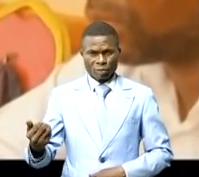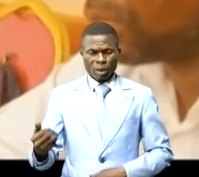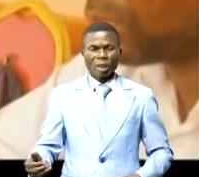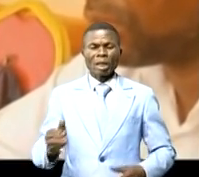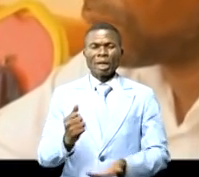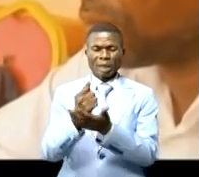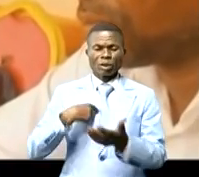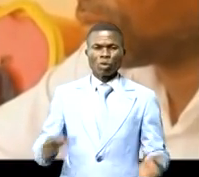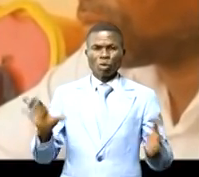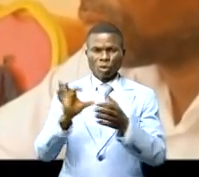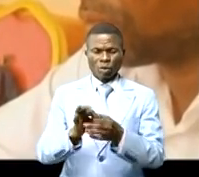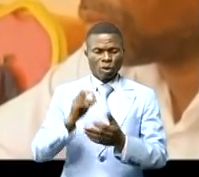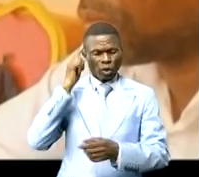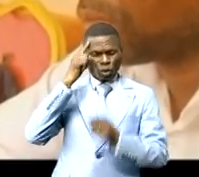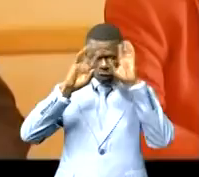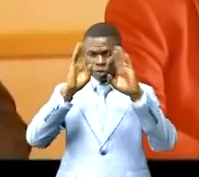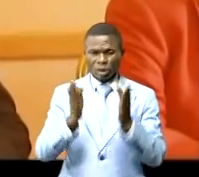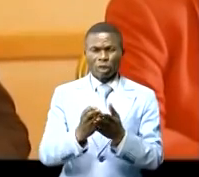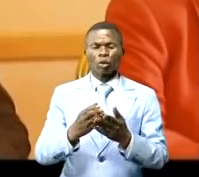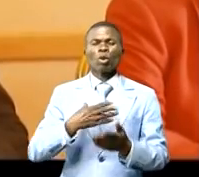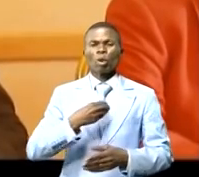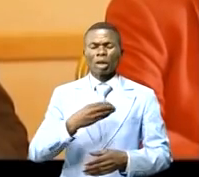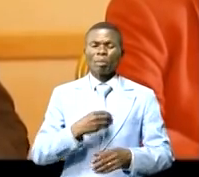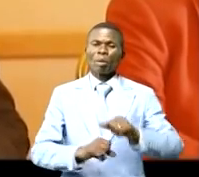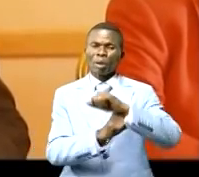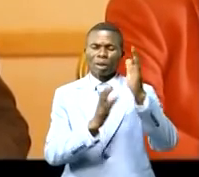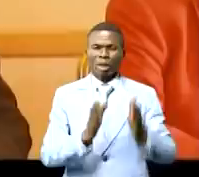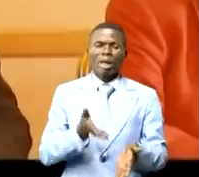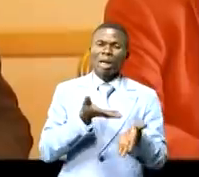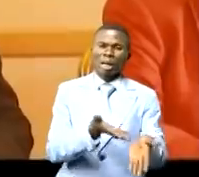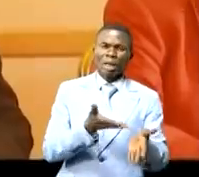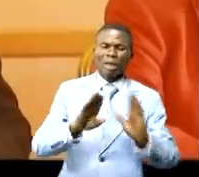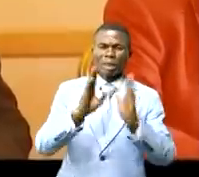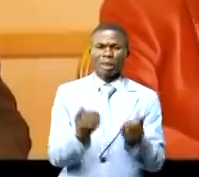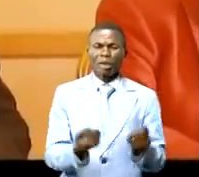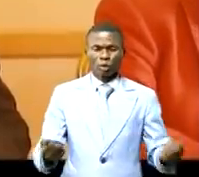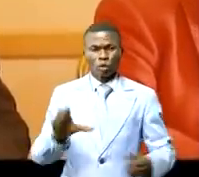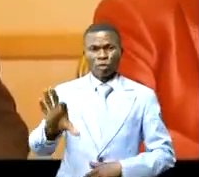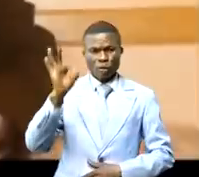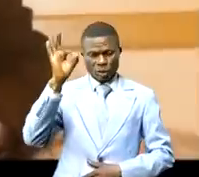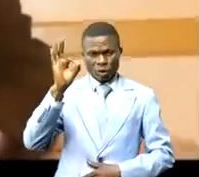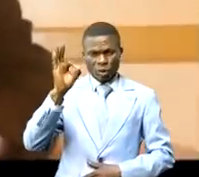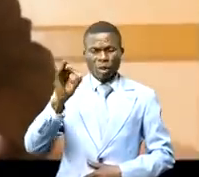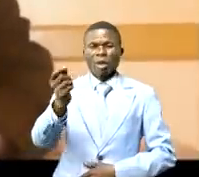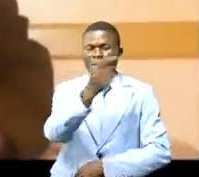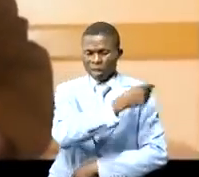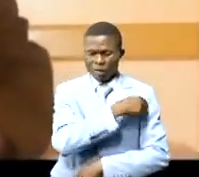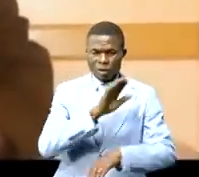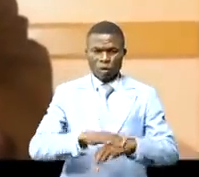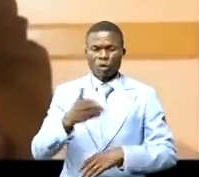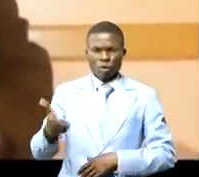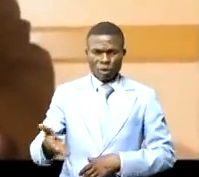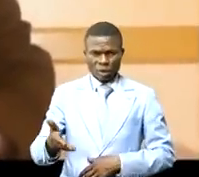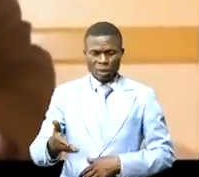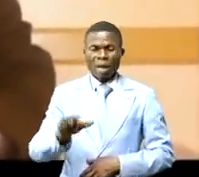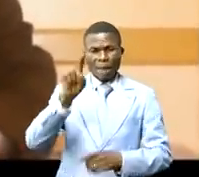ensemble ». Car le souci de tous les partenaires est celui de permettre à tous les enfants ciblés d'accéder à cette vaccination qui est